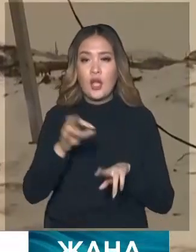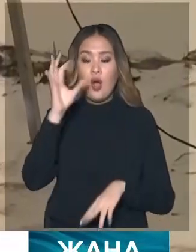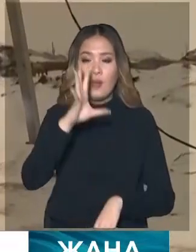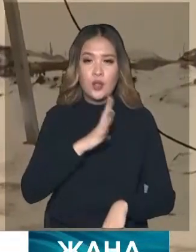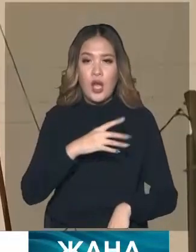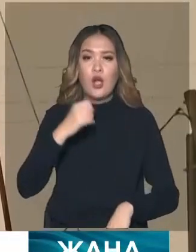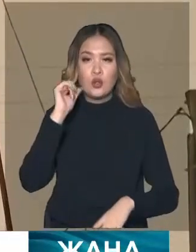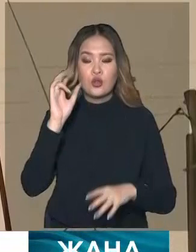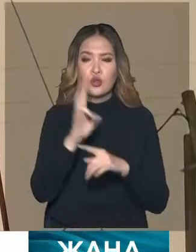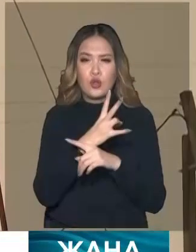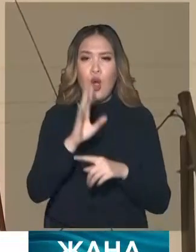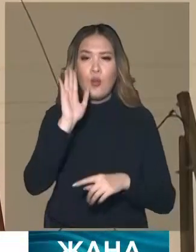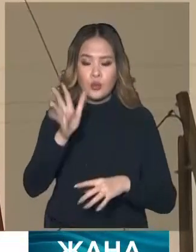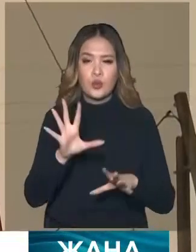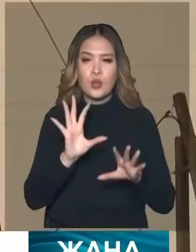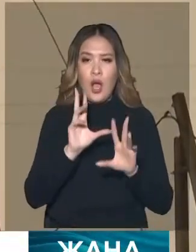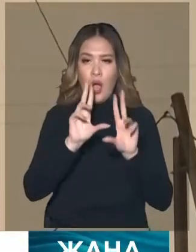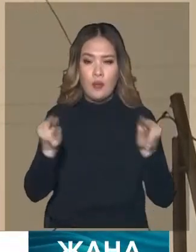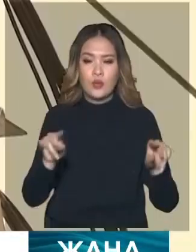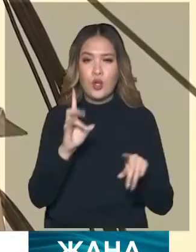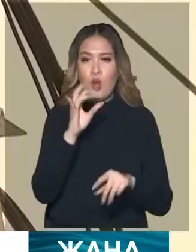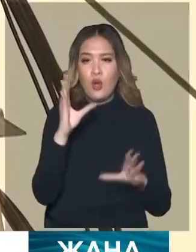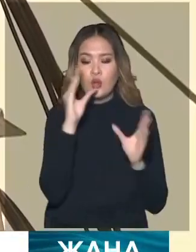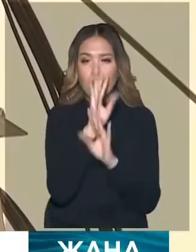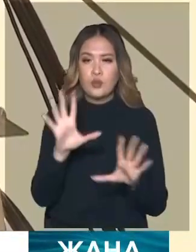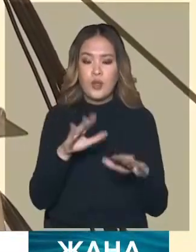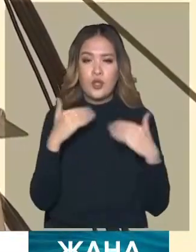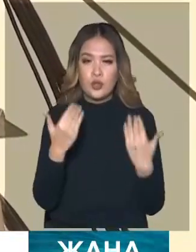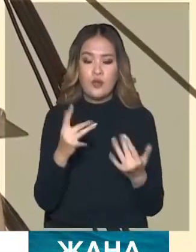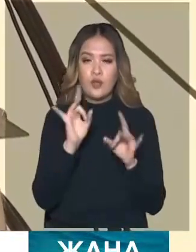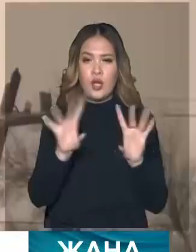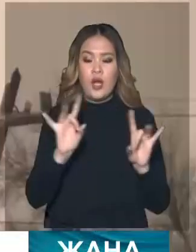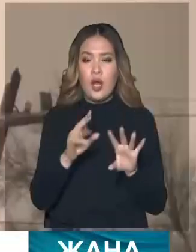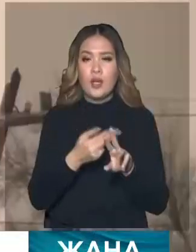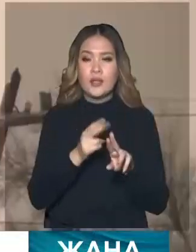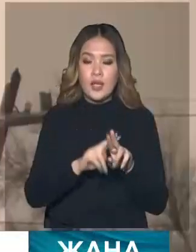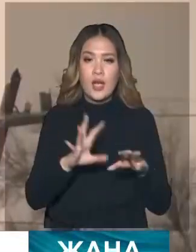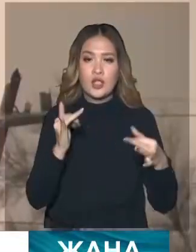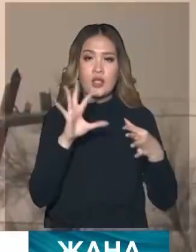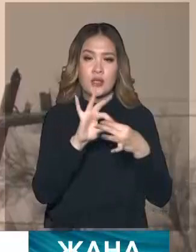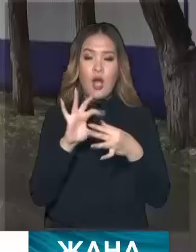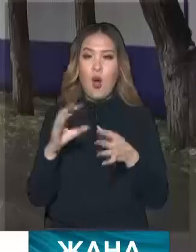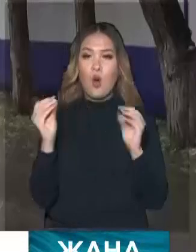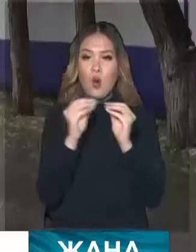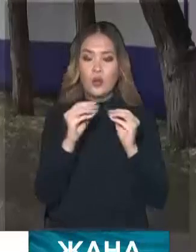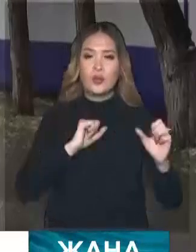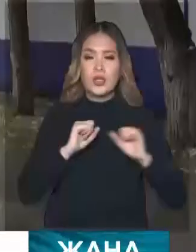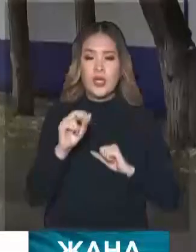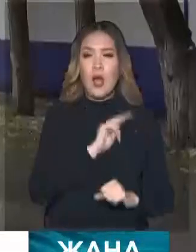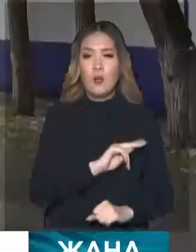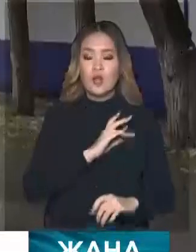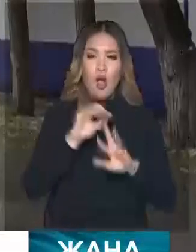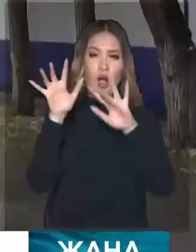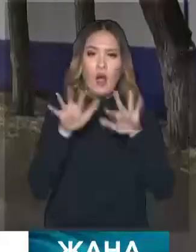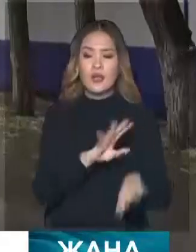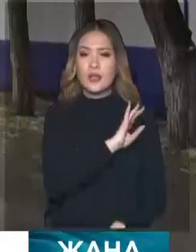қосамыз деп уәде берген еді. Бар күшті жұмылдырдық, бірақ үлгермей жатырмыз деп мойындады бүгін. Қазір желілерді жалғау жұмысымен 10 бригада айналысып жатыр. Қалың жауған